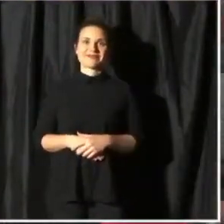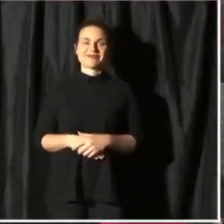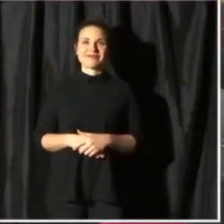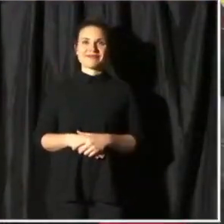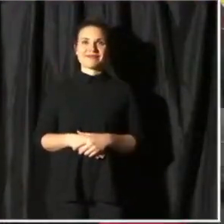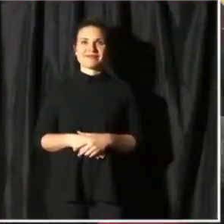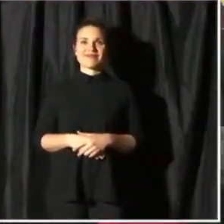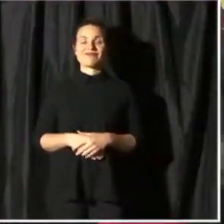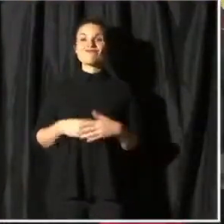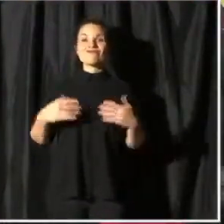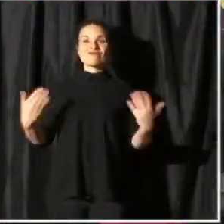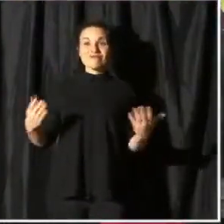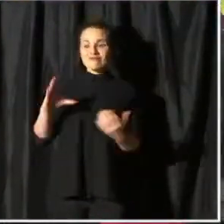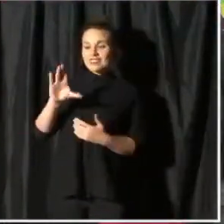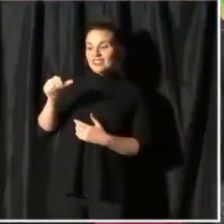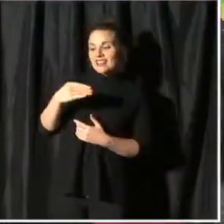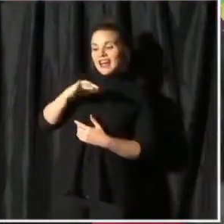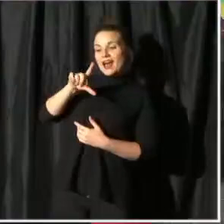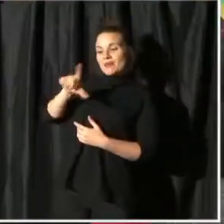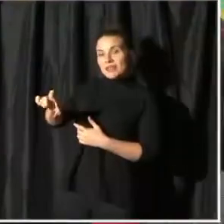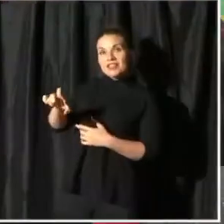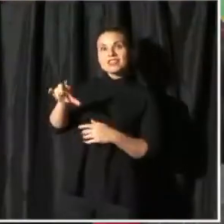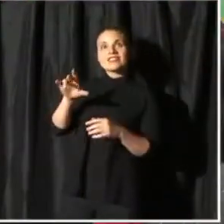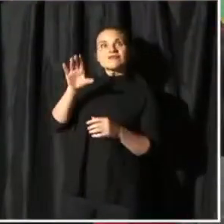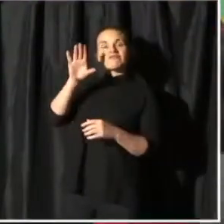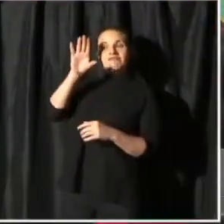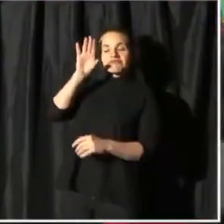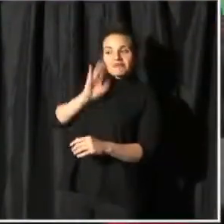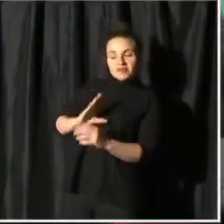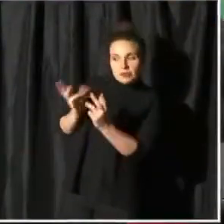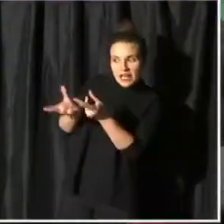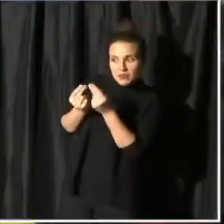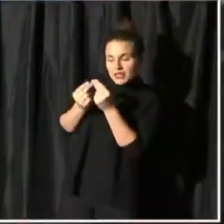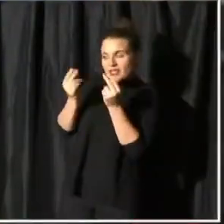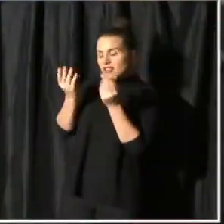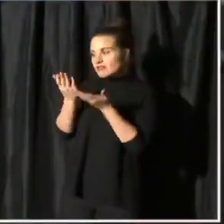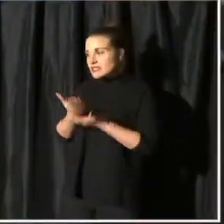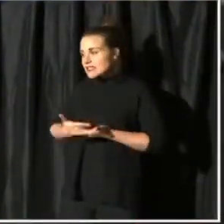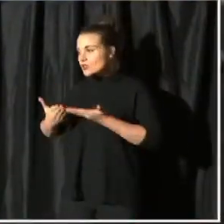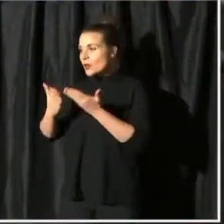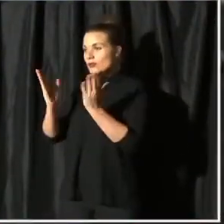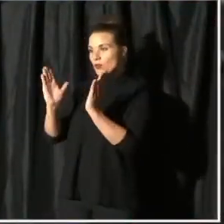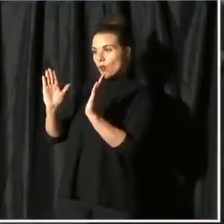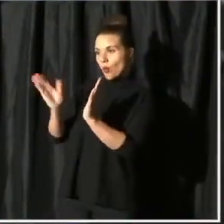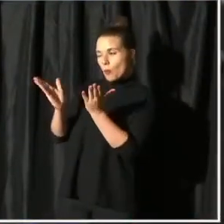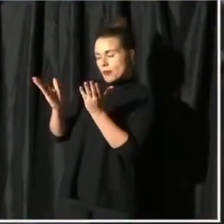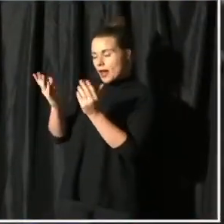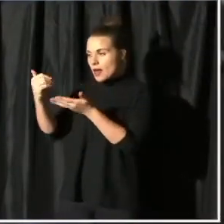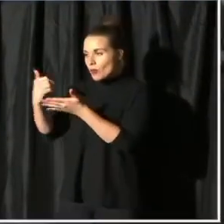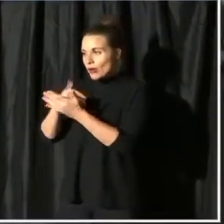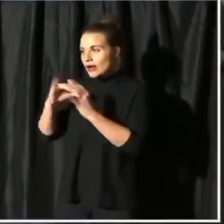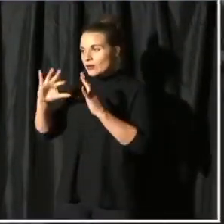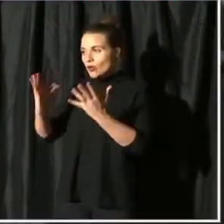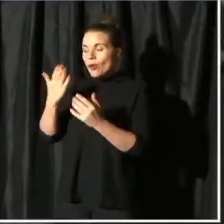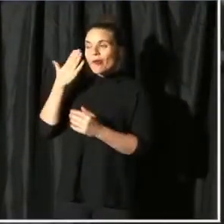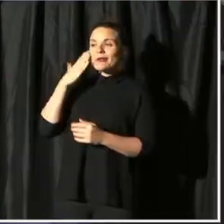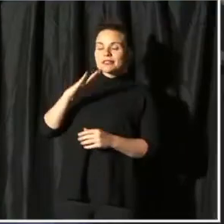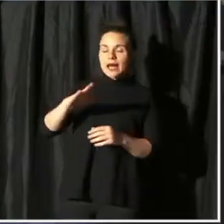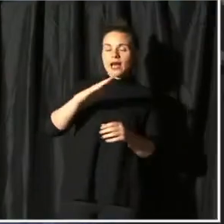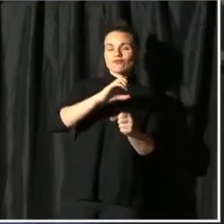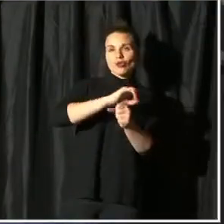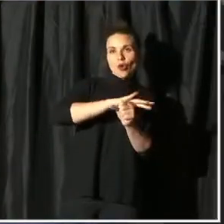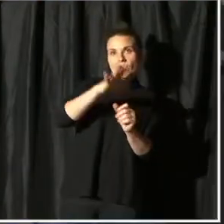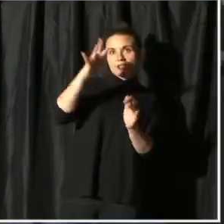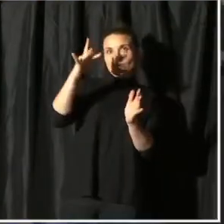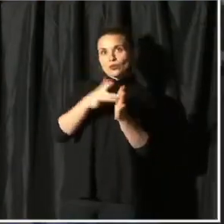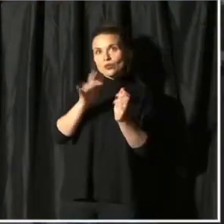cabine quelle est la situation aujourd'hui de l'hôpital après la période que nous venons de vivre et les déclarations nombreuses que nous avons pu